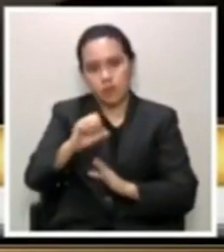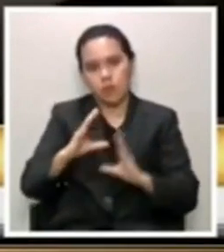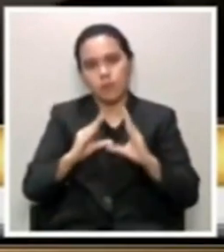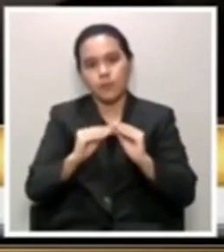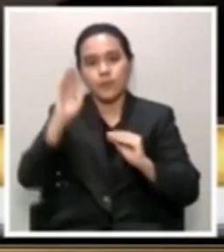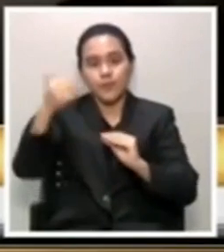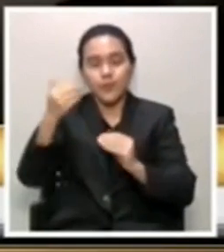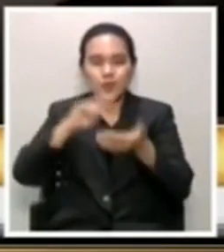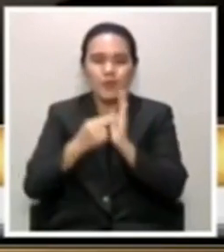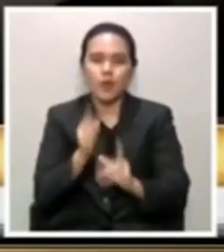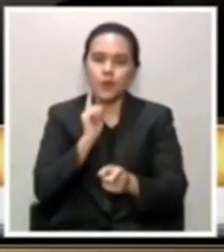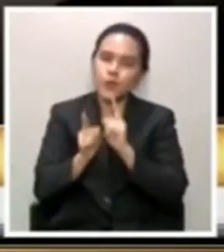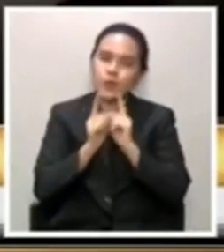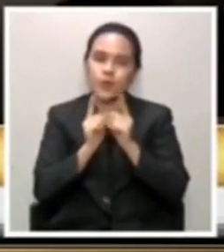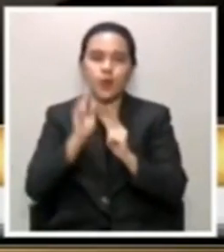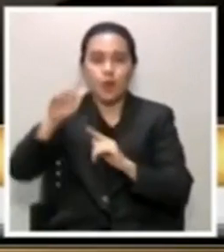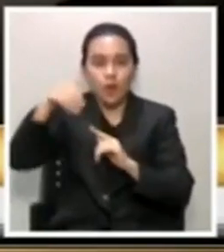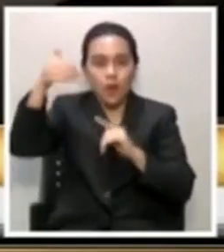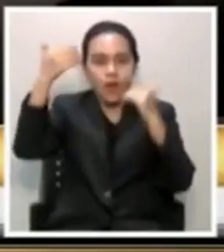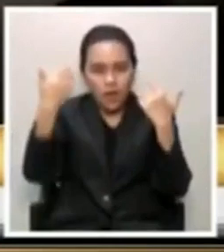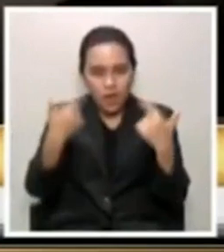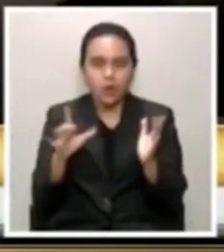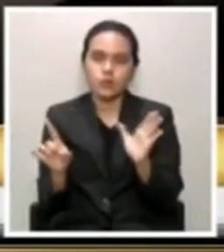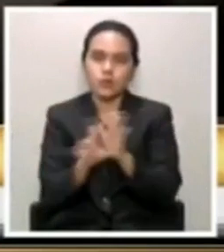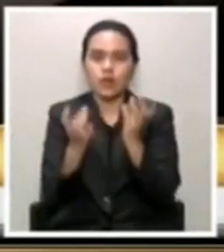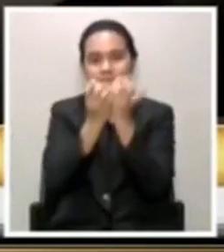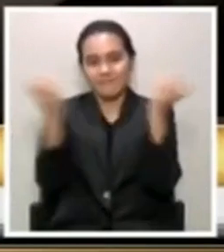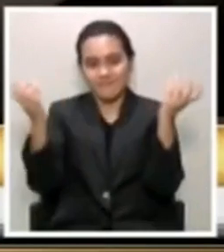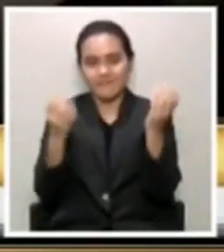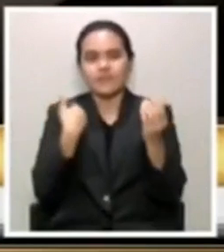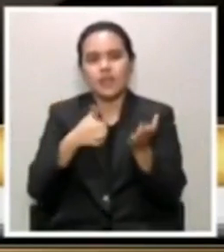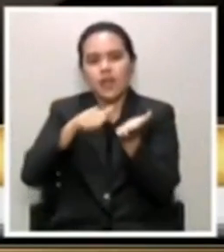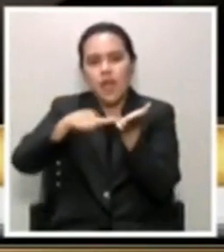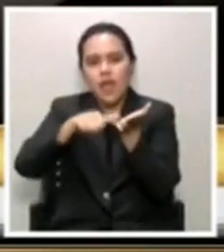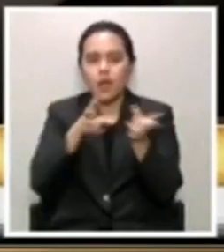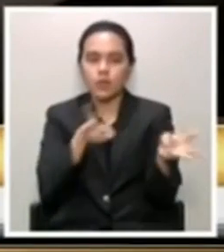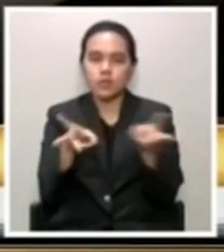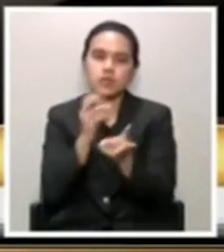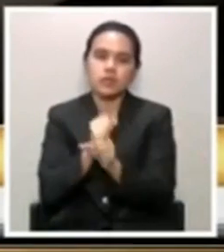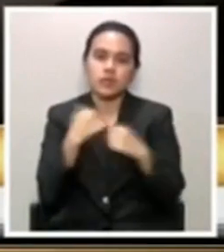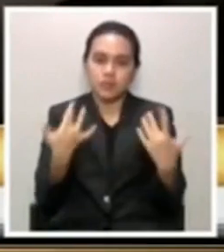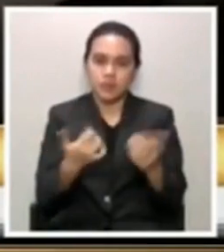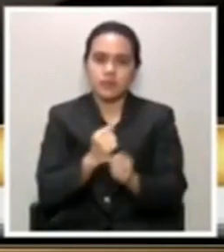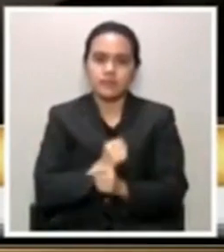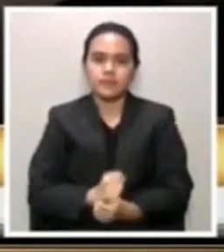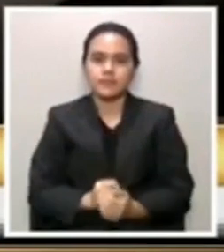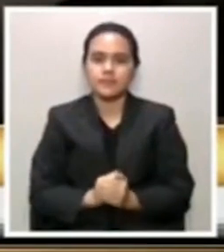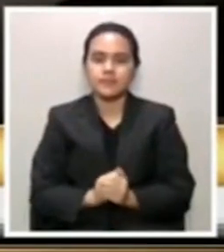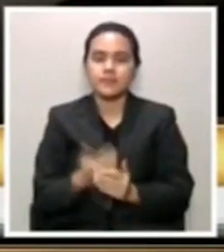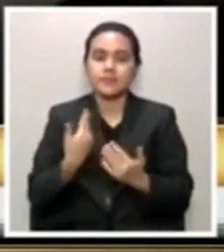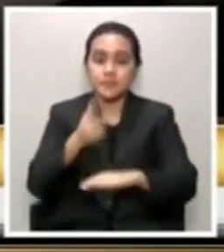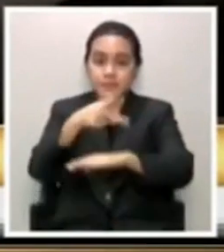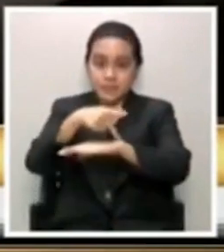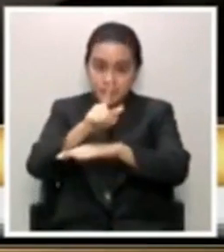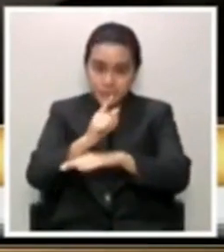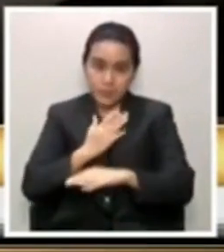พูดคุยกันว่าในท้ายที่สุดเราจะแก้ไขรัฐธรรมนูญฉบับนี้กันได้ด้วยวิธีการใดอย่างไรท่านประธานครับ